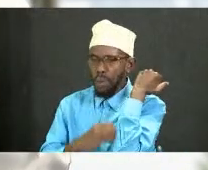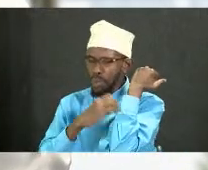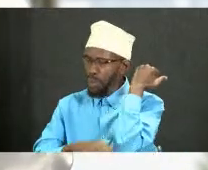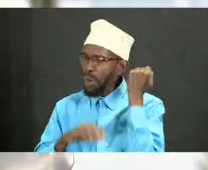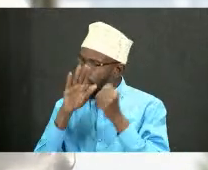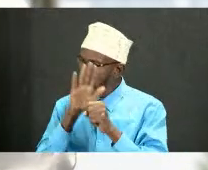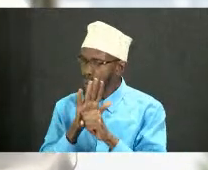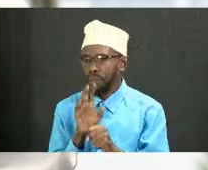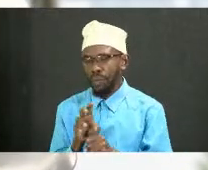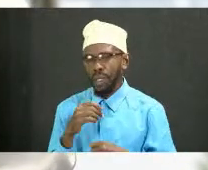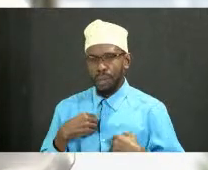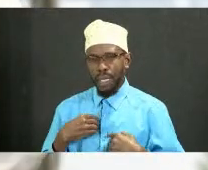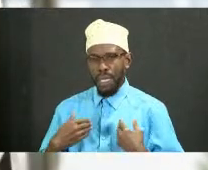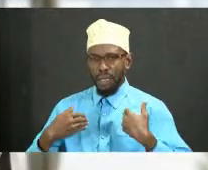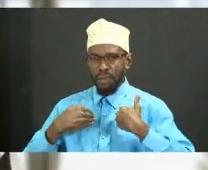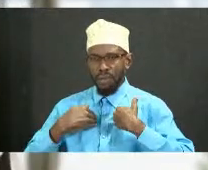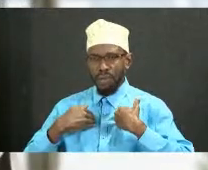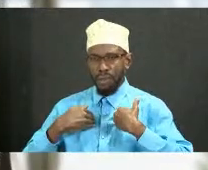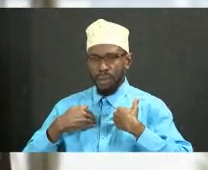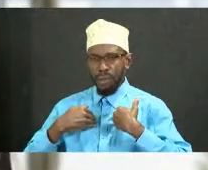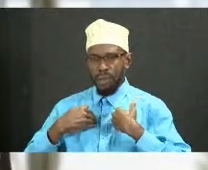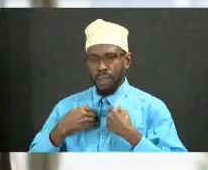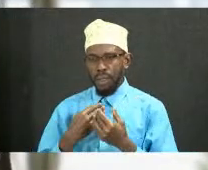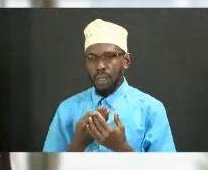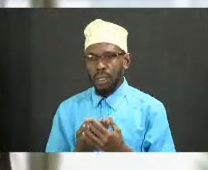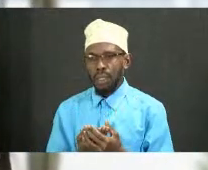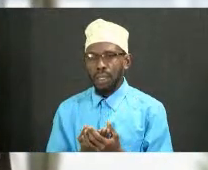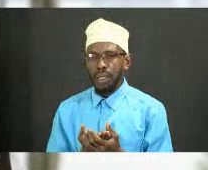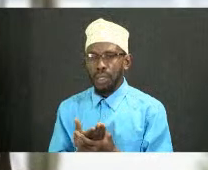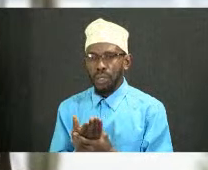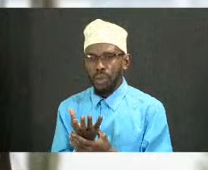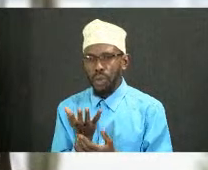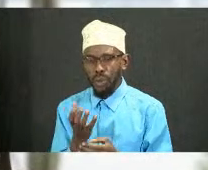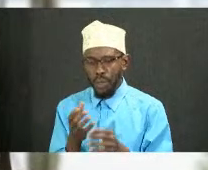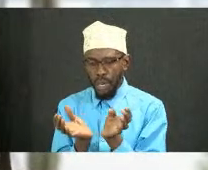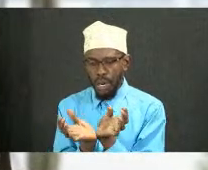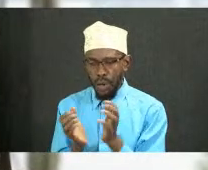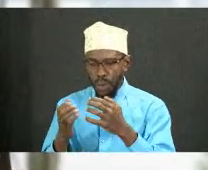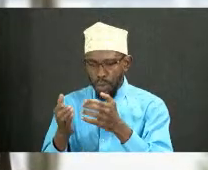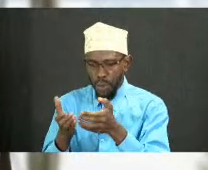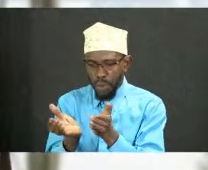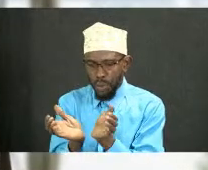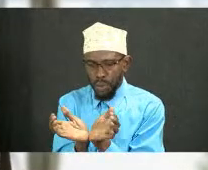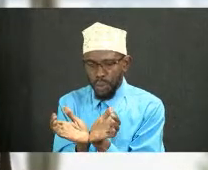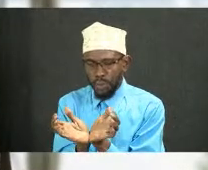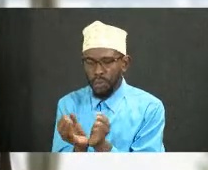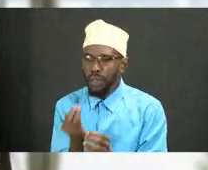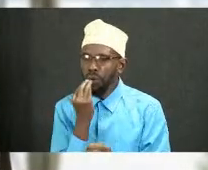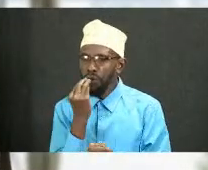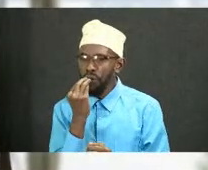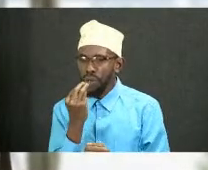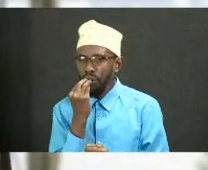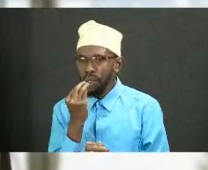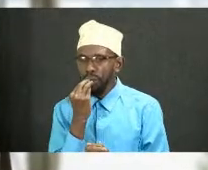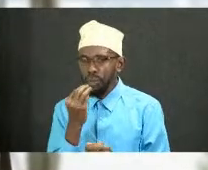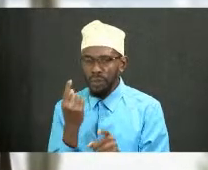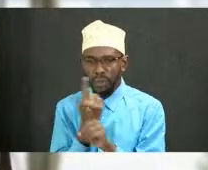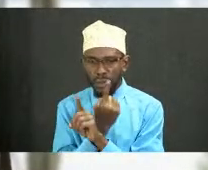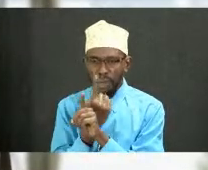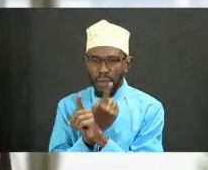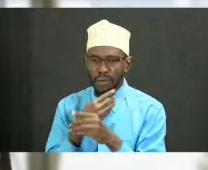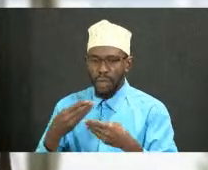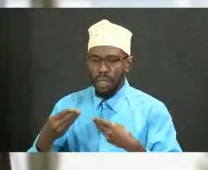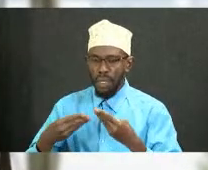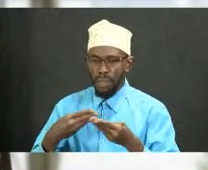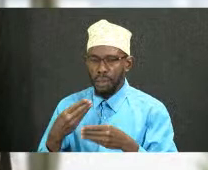Asema mimi kile ambacho niko nacho ni kopo ambalo hutumia sisi kama ni kula, kama ni kufanyia shughuli zetu